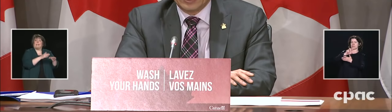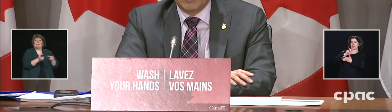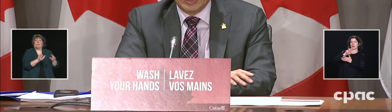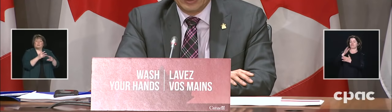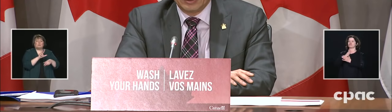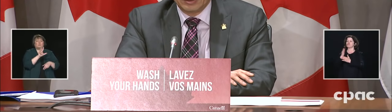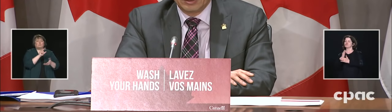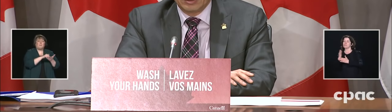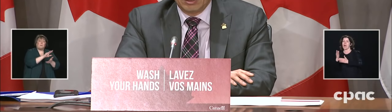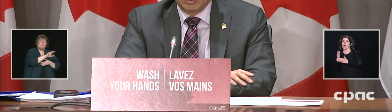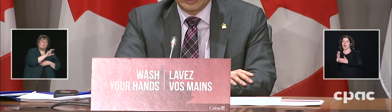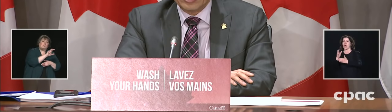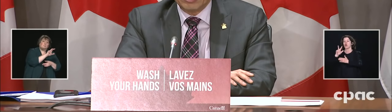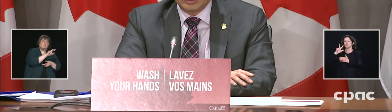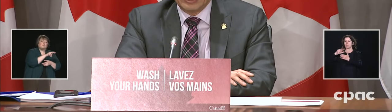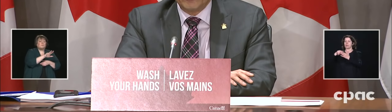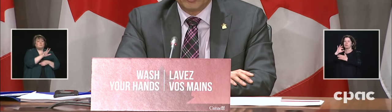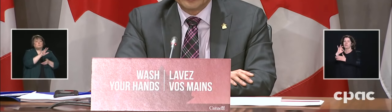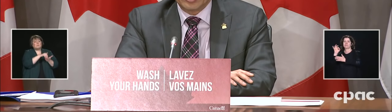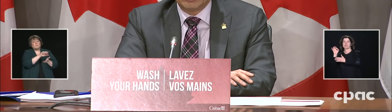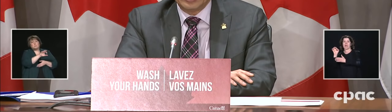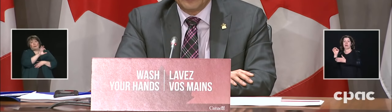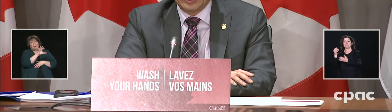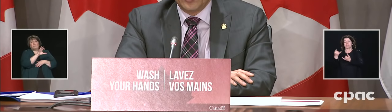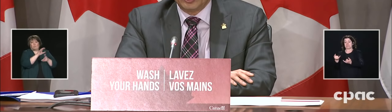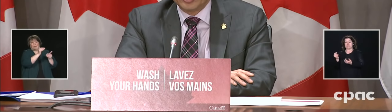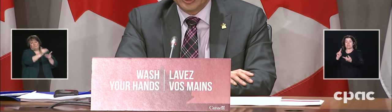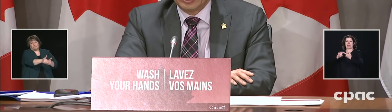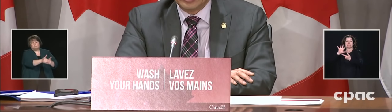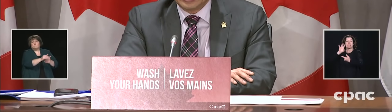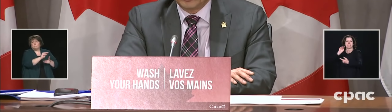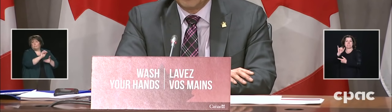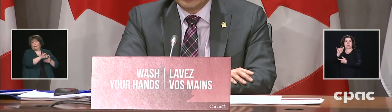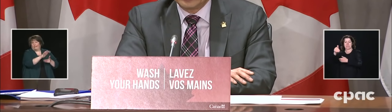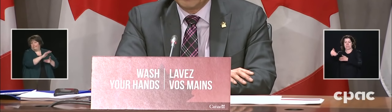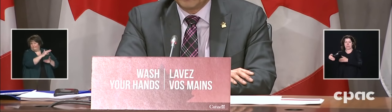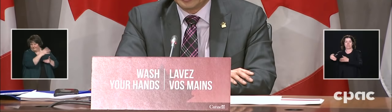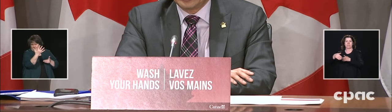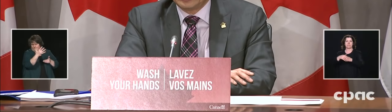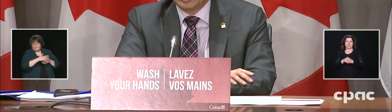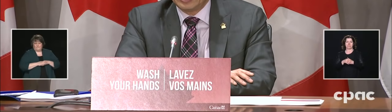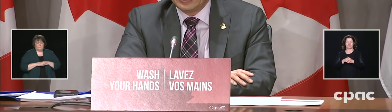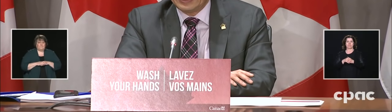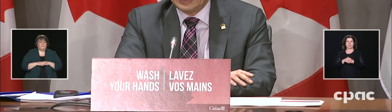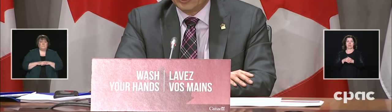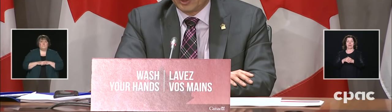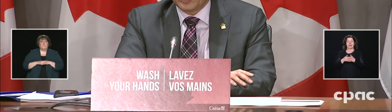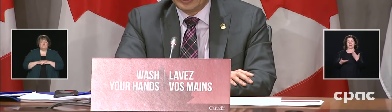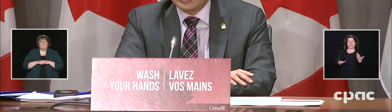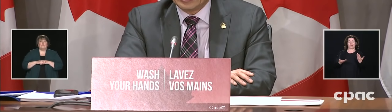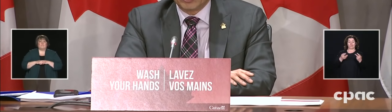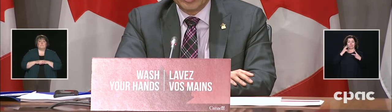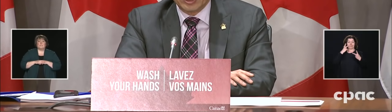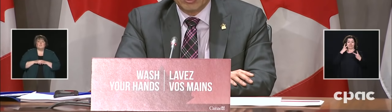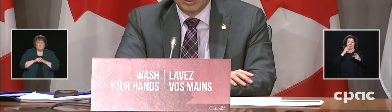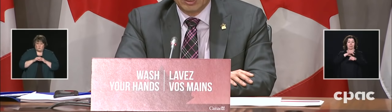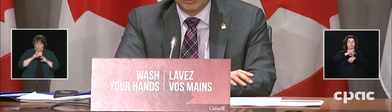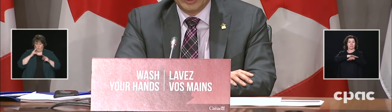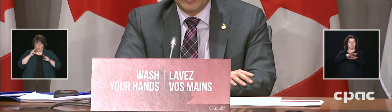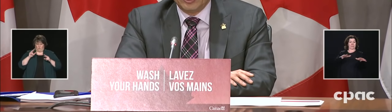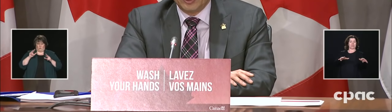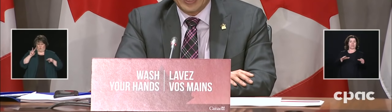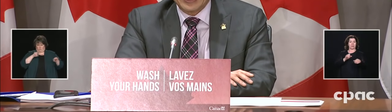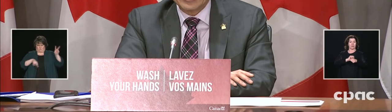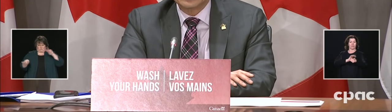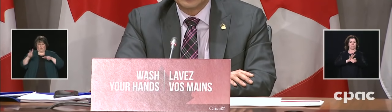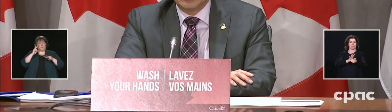le 5 mai. En raison de l'évolution de l'épidémiologie de la COVID-19 au Canada, y compris les éclosions dans